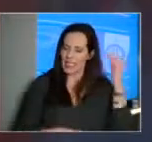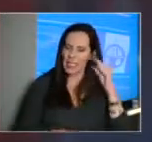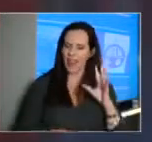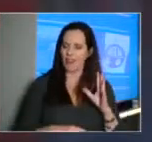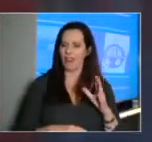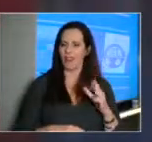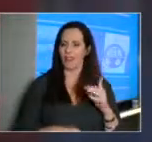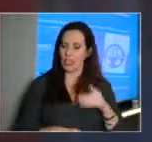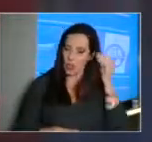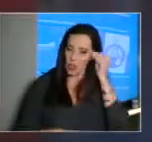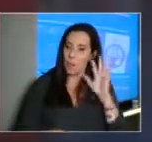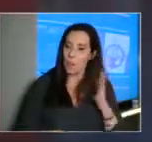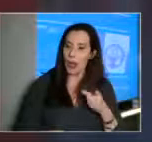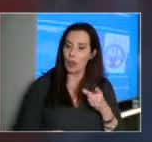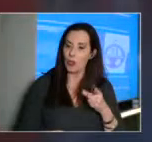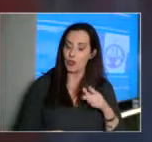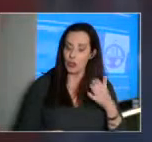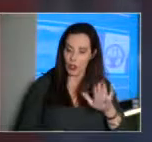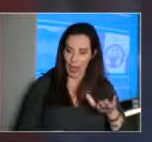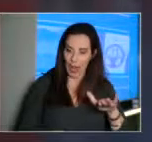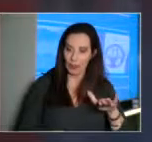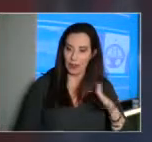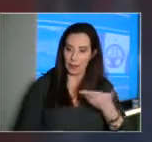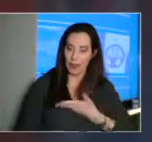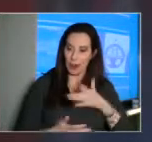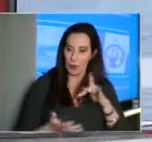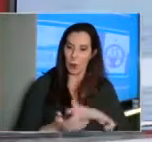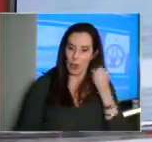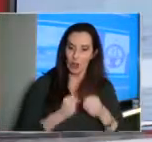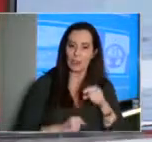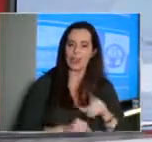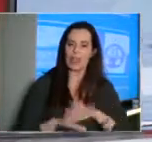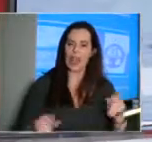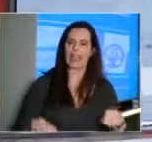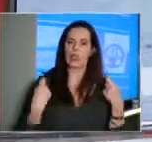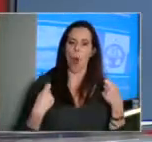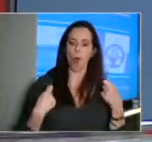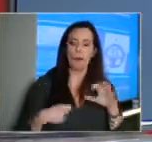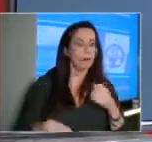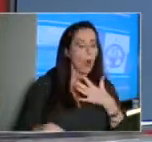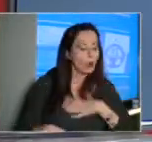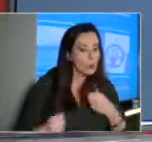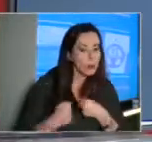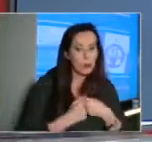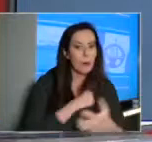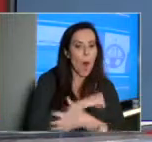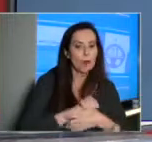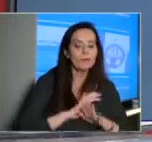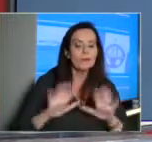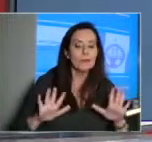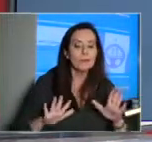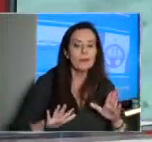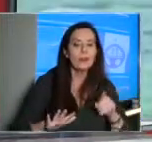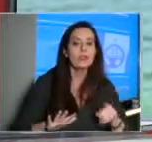לא לשכוח. מה שיוציא ילד מהמקומות הקשים זה רק חינוך. ואם רוצים להתמודד בעוני, זה הדוח